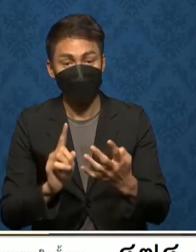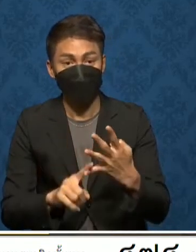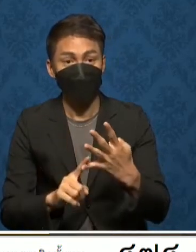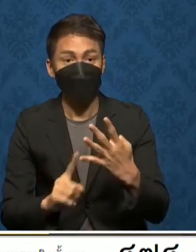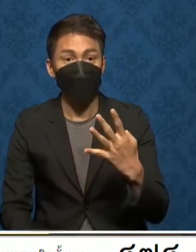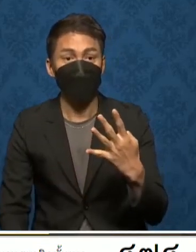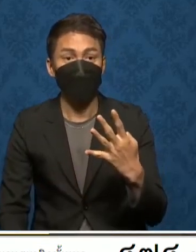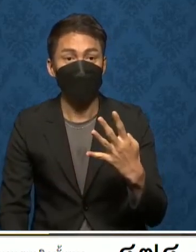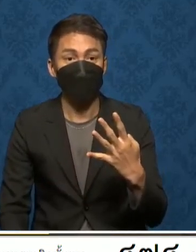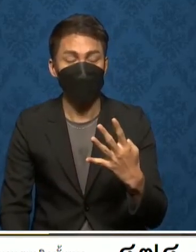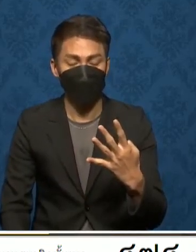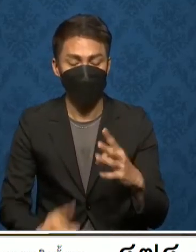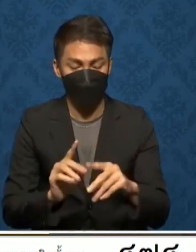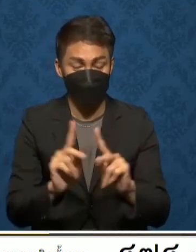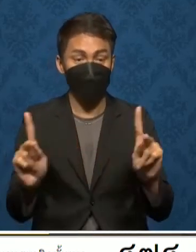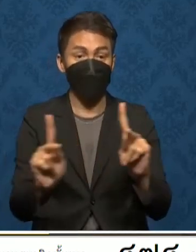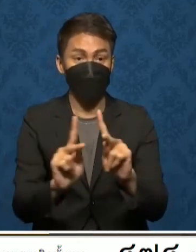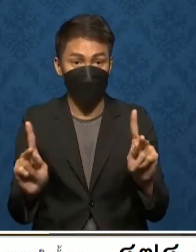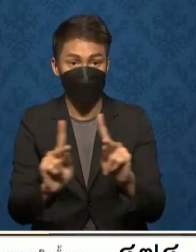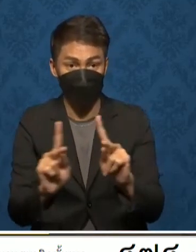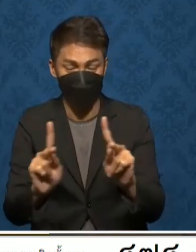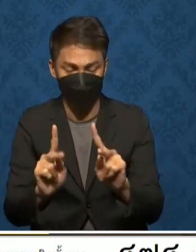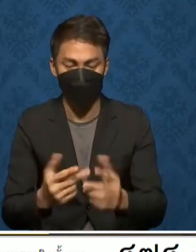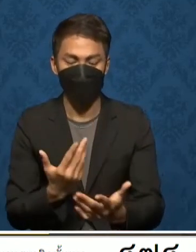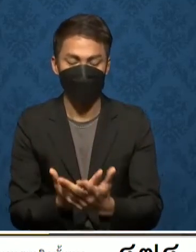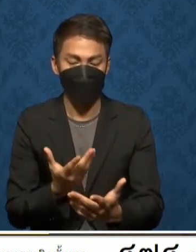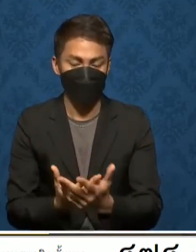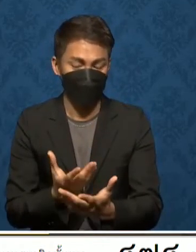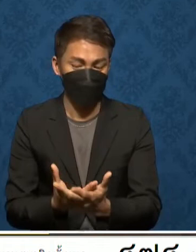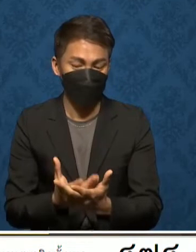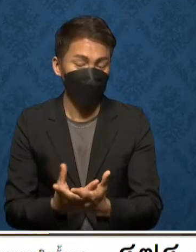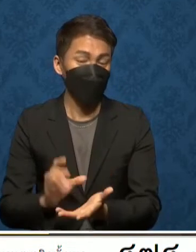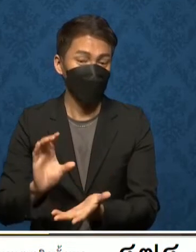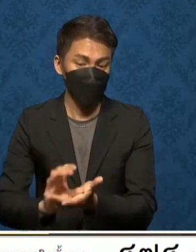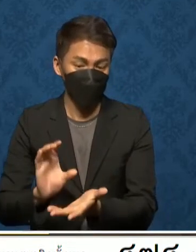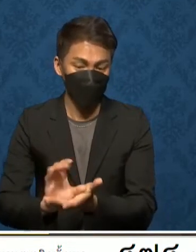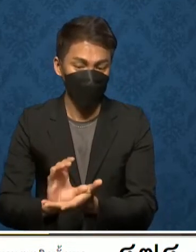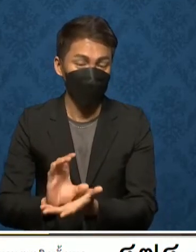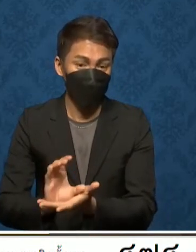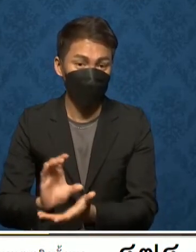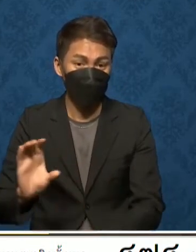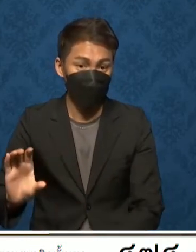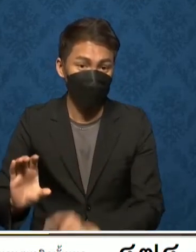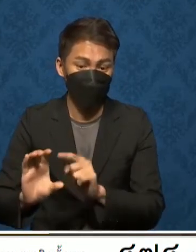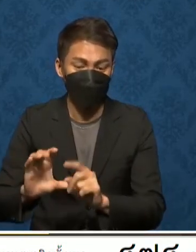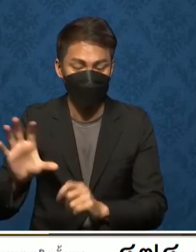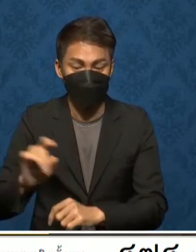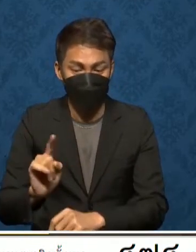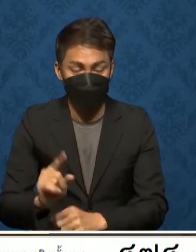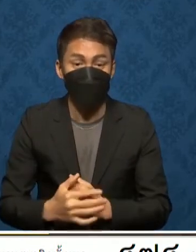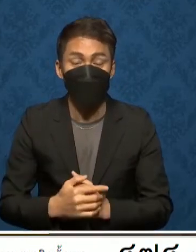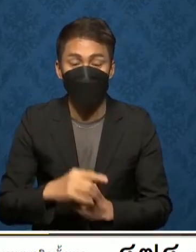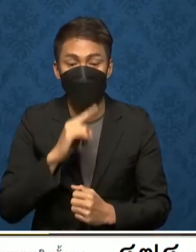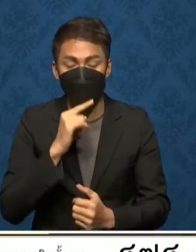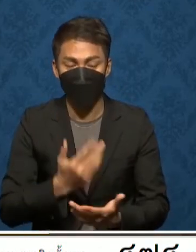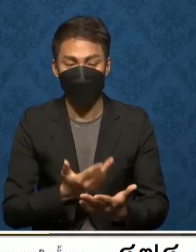ให้อำนาจคณะกรรมการสามารถนำเงินกองทุนกู้ยืมในกรณีที่นักเรียนนักศึกษาประห